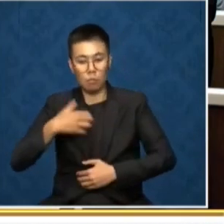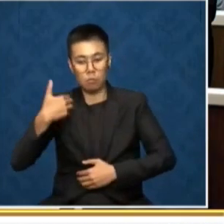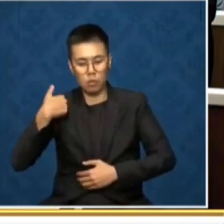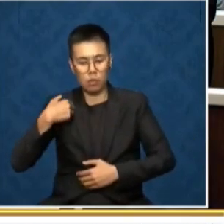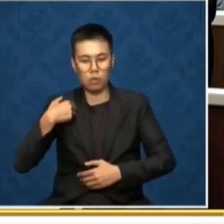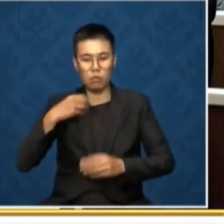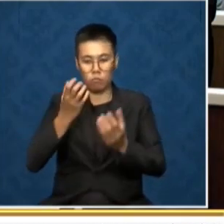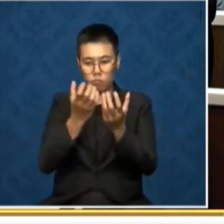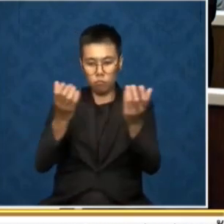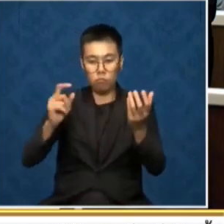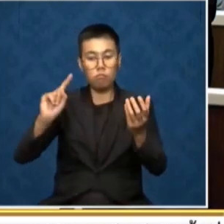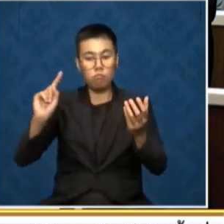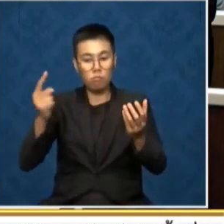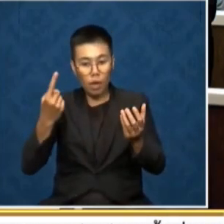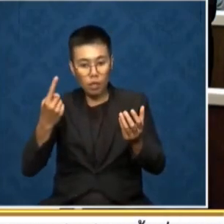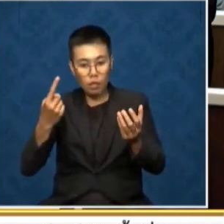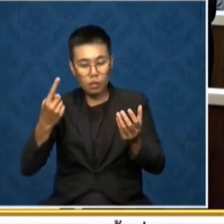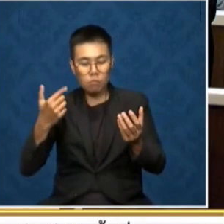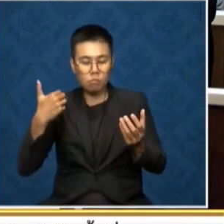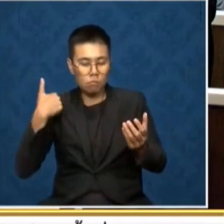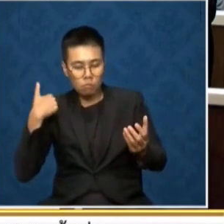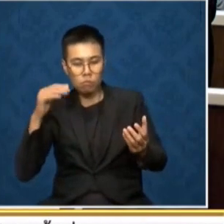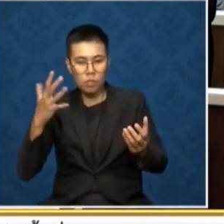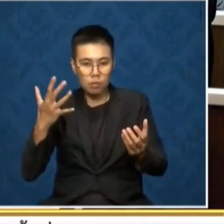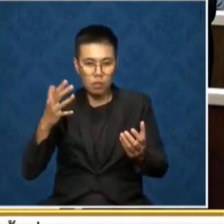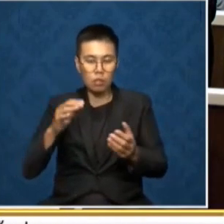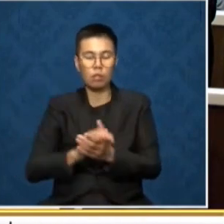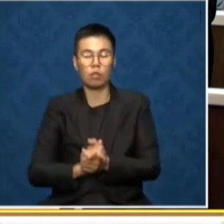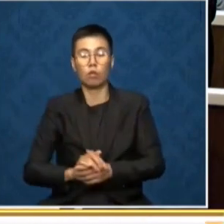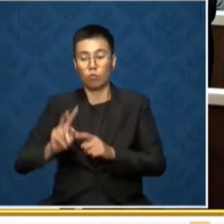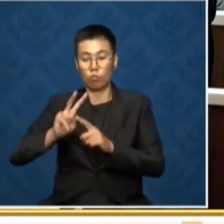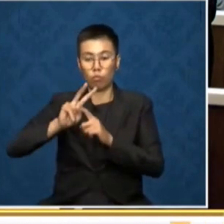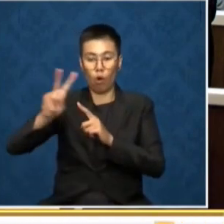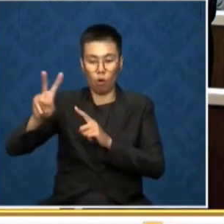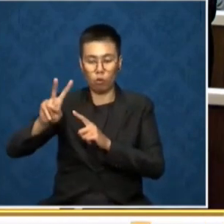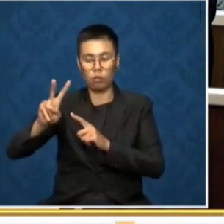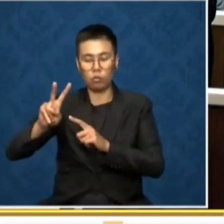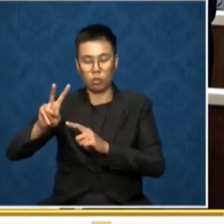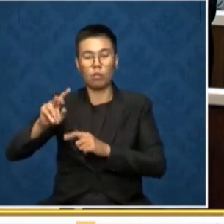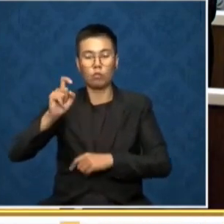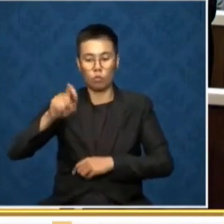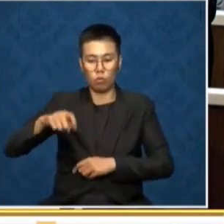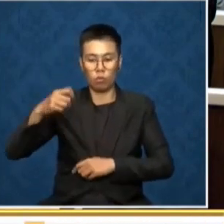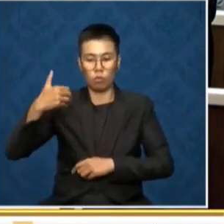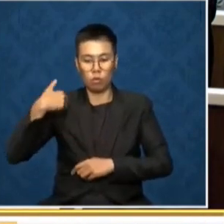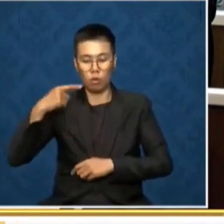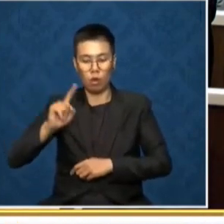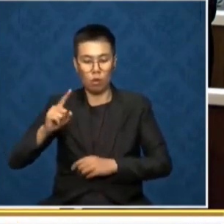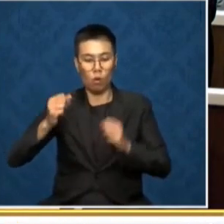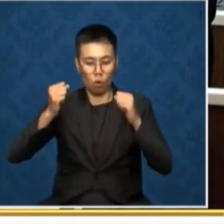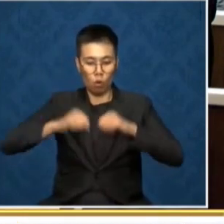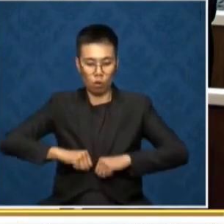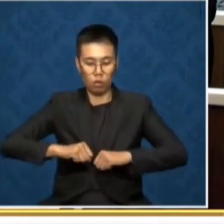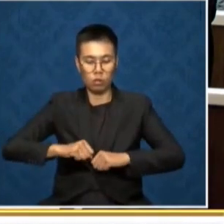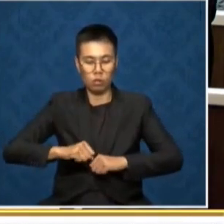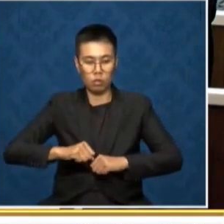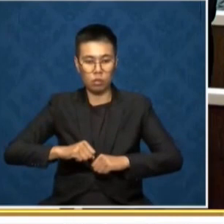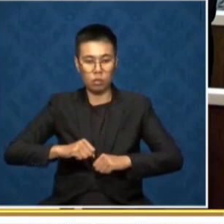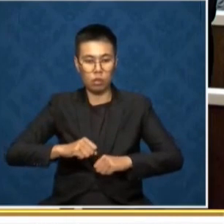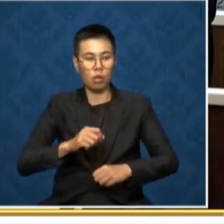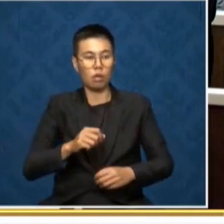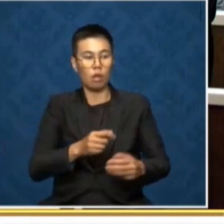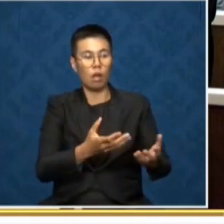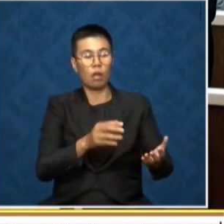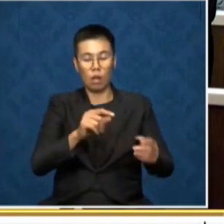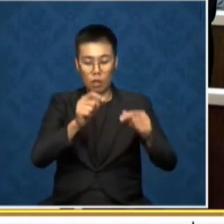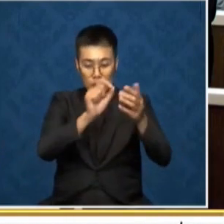ไม่และครั้งที่2เมื่อจัดทำร่างรัฐธรรมนูญเสร็จแล้วต้องให้มีการลงมติว่าจะรับร่างรั